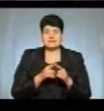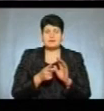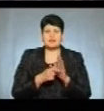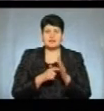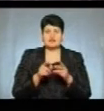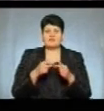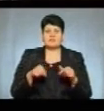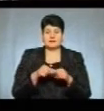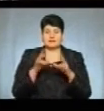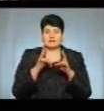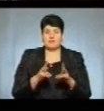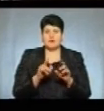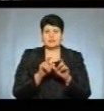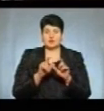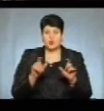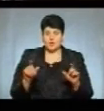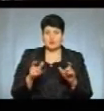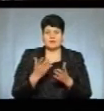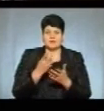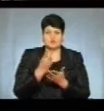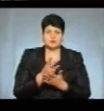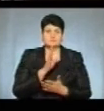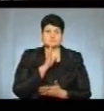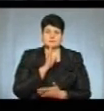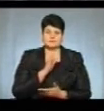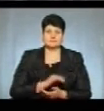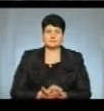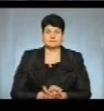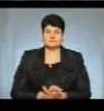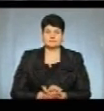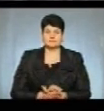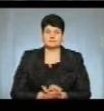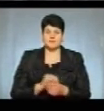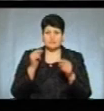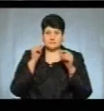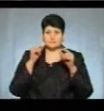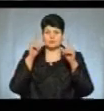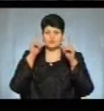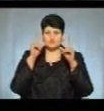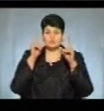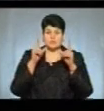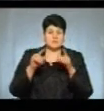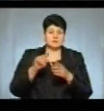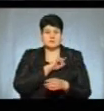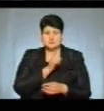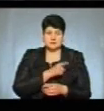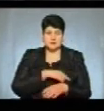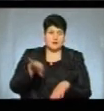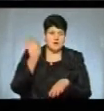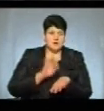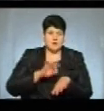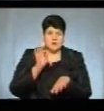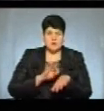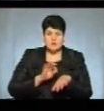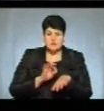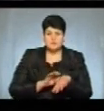відділенні травматології, в якій лежить Надія Полякова. Я спала, проснулася від різкого болю, просто от